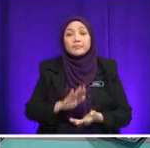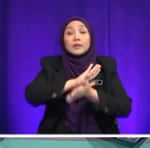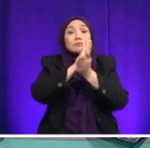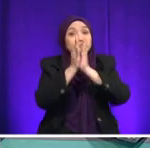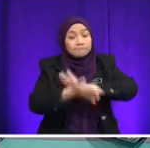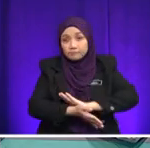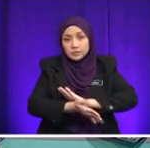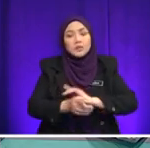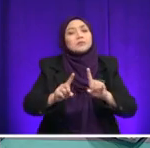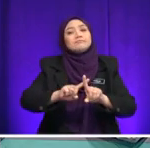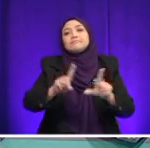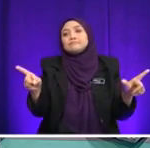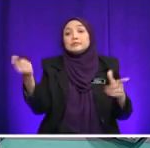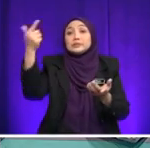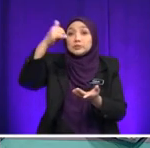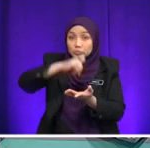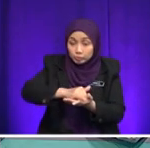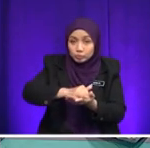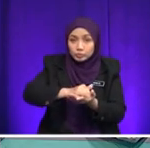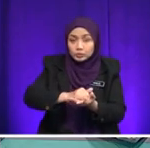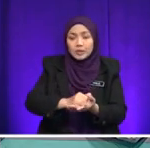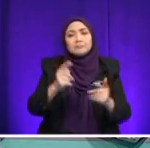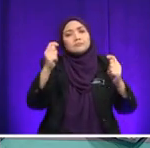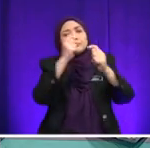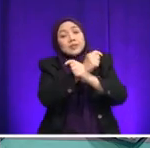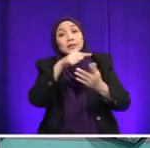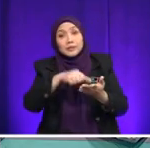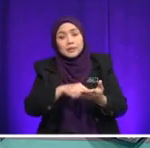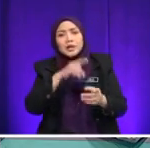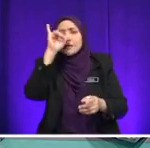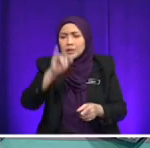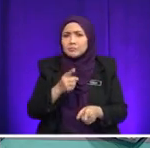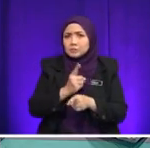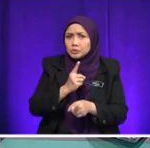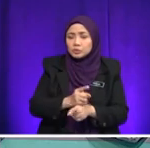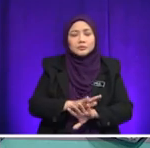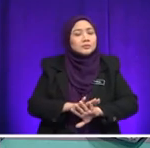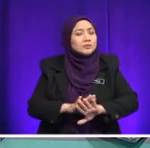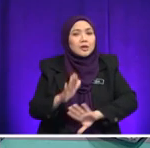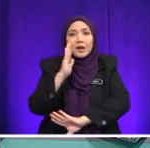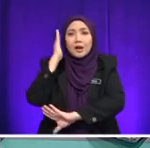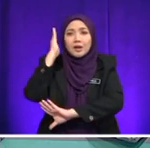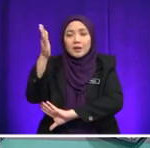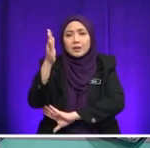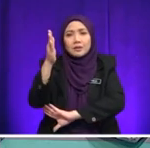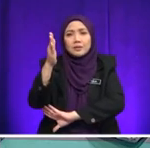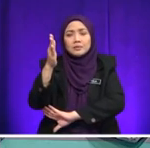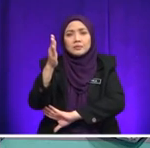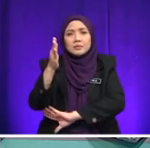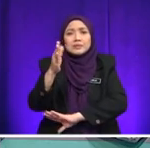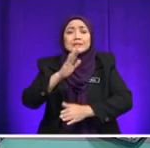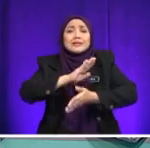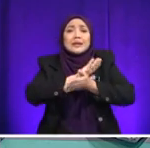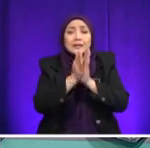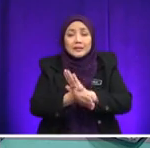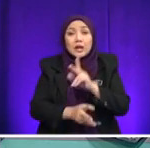selain daripada itu Oke dah tentulah penentangan ini sebenarnya tidak akan berkesan tampak ada